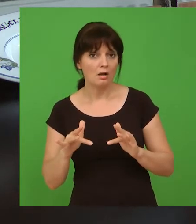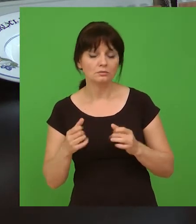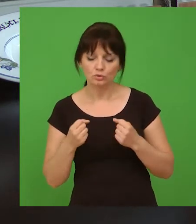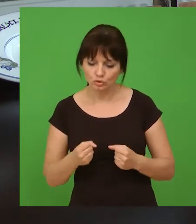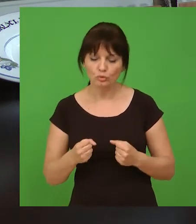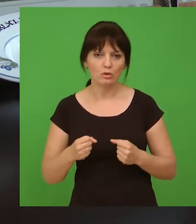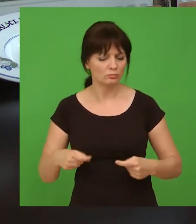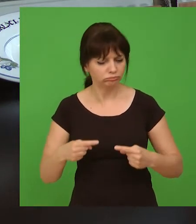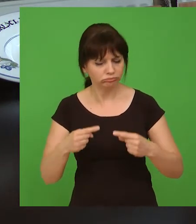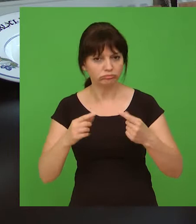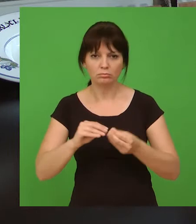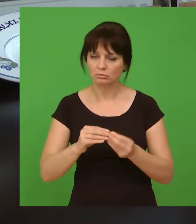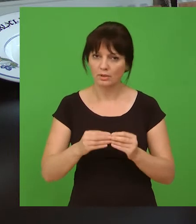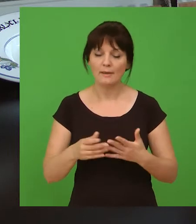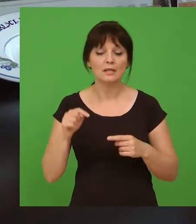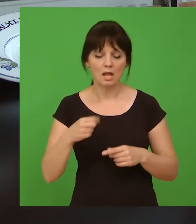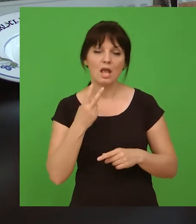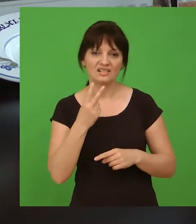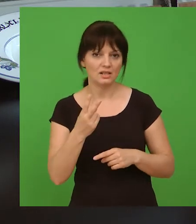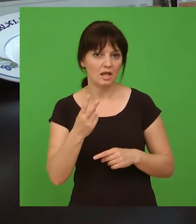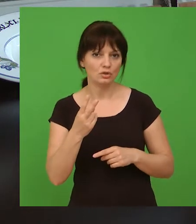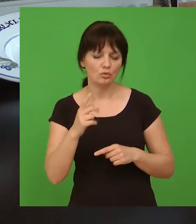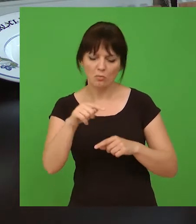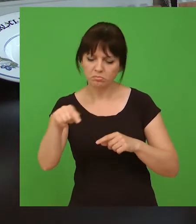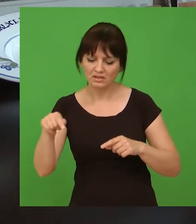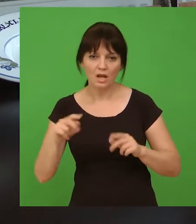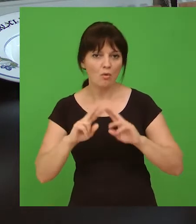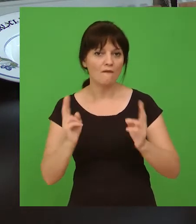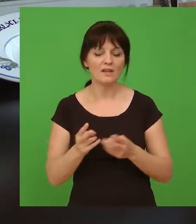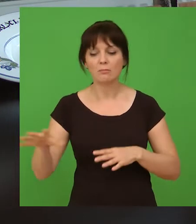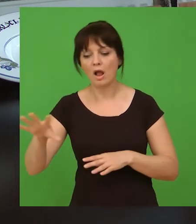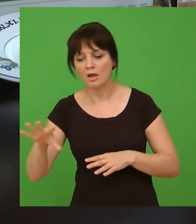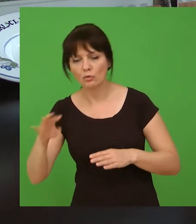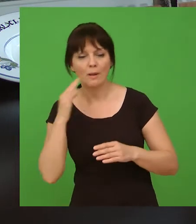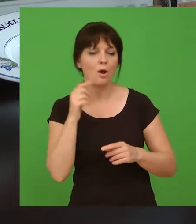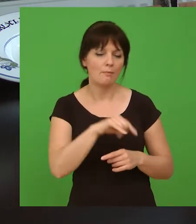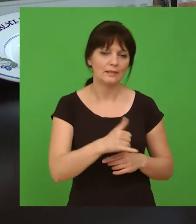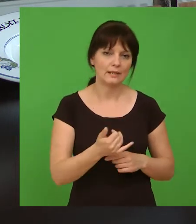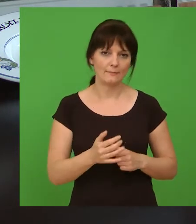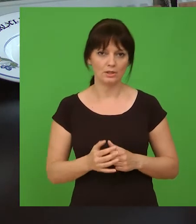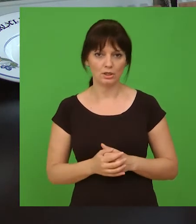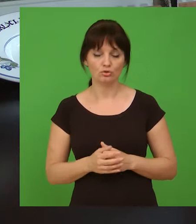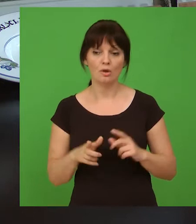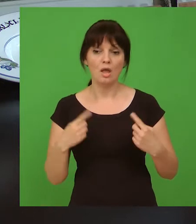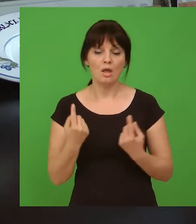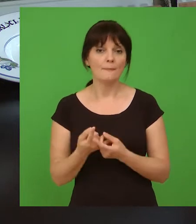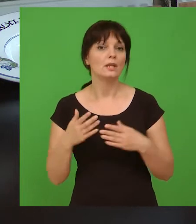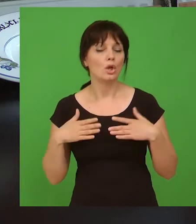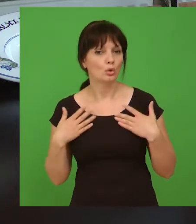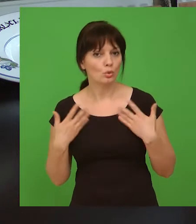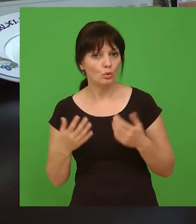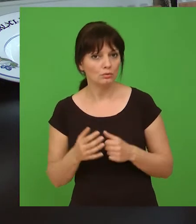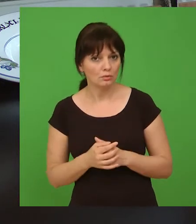súlyos konfliktusokat. Ezeket látjuk mindenfele a világban, Európában is, az Egyesült Államokban is. Mi annak örülünk,